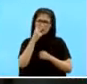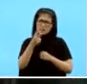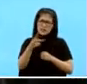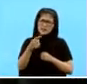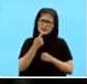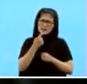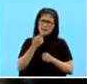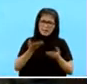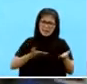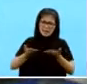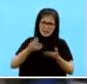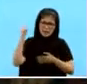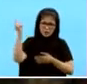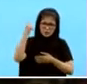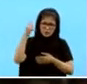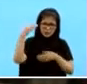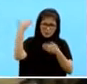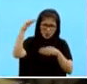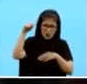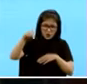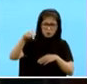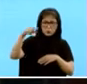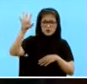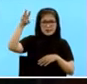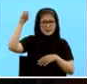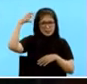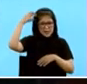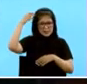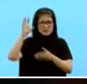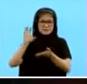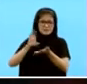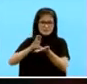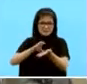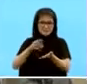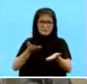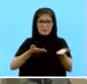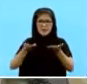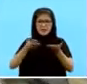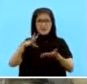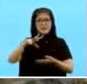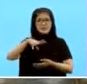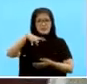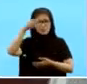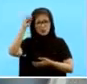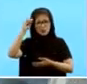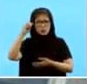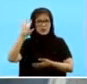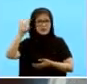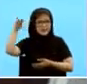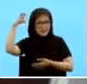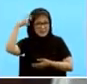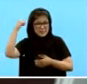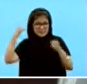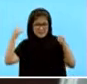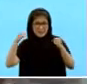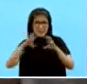ada di mal ini, diantaranya Dinas Penanaman Modal dan Pelayanan Terpadu Satu Pintu, Dinas Tenaga Kerja, dan Samsat.